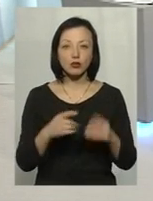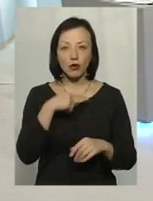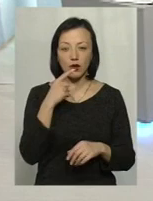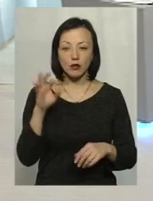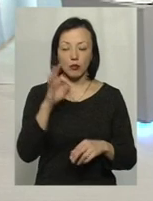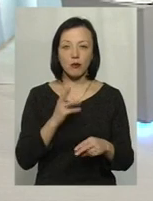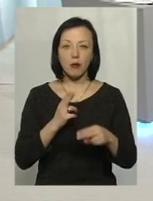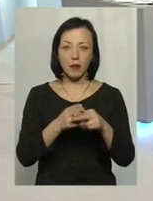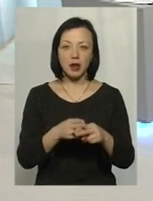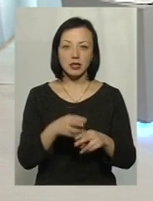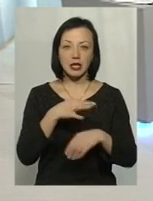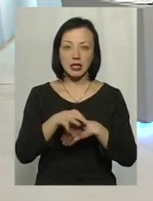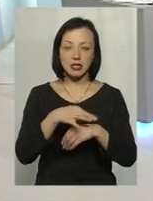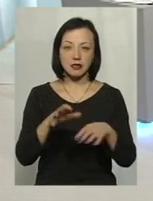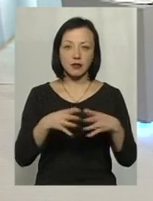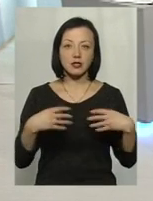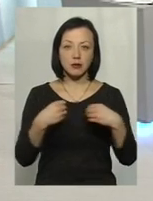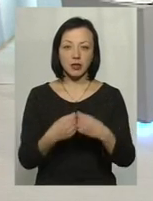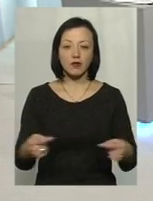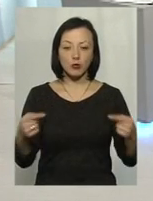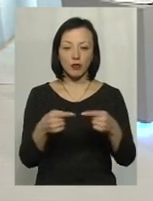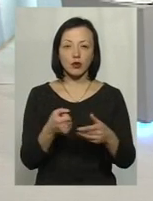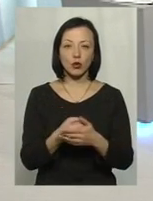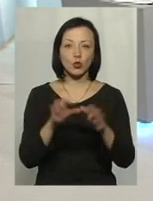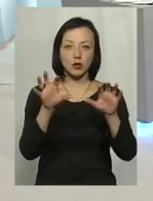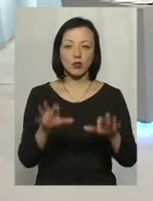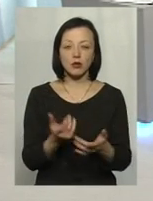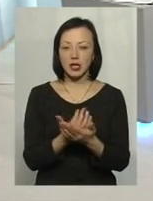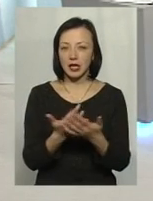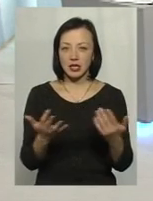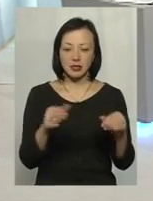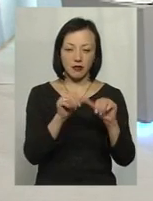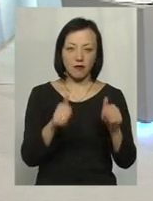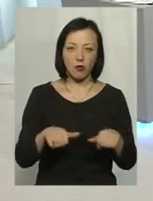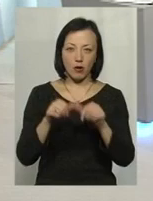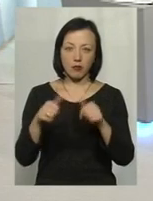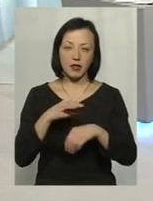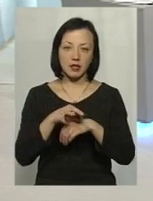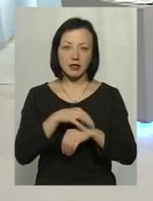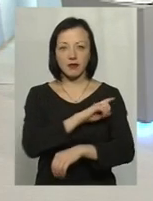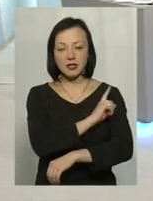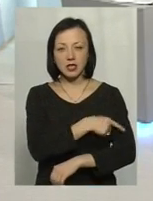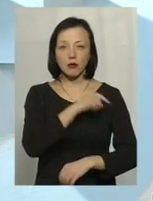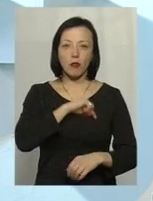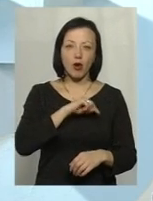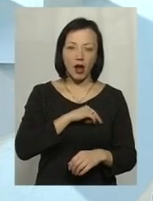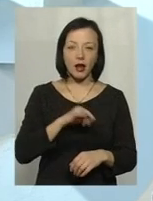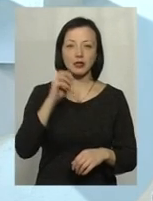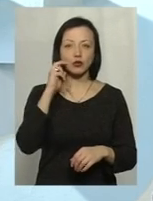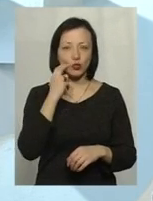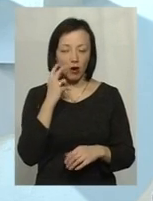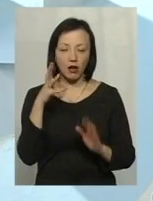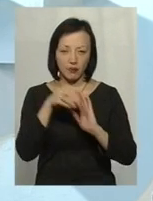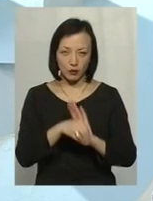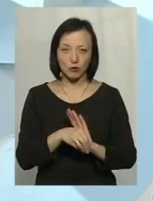насильство в сім'ї, відповідно до закону, є різного роду і форми насильства. Це як і фізичне, і моральне, і сексуальне в тому